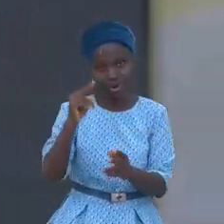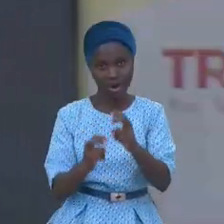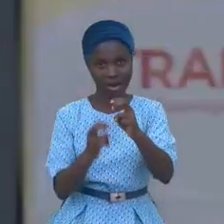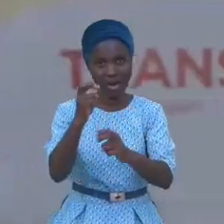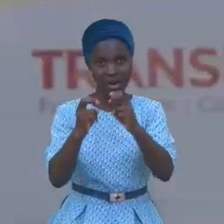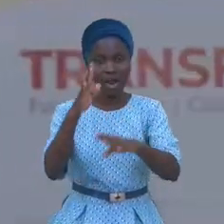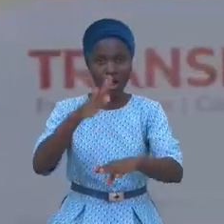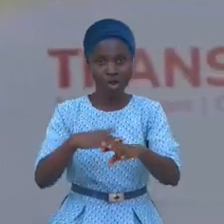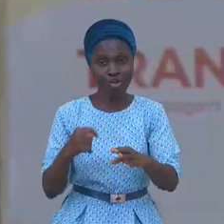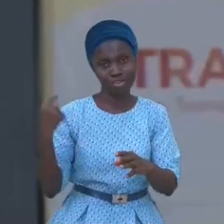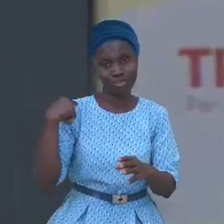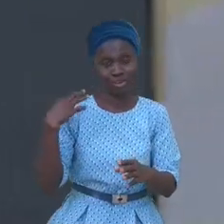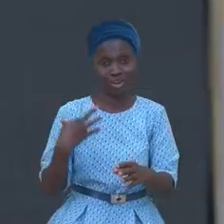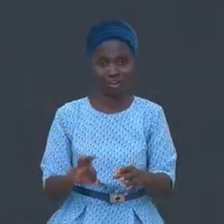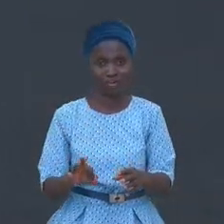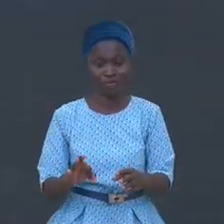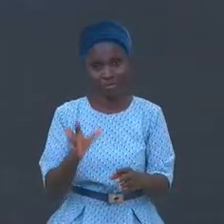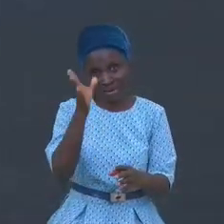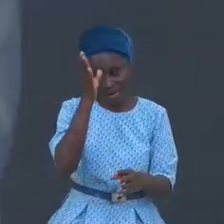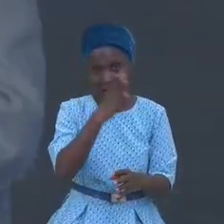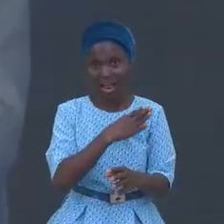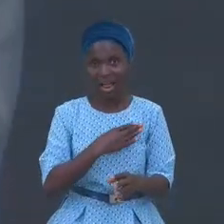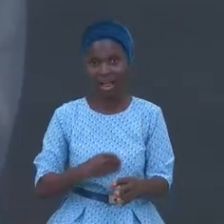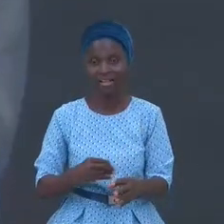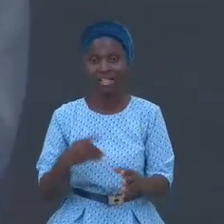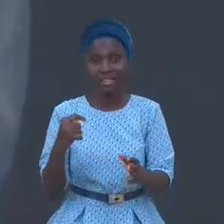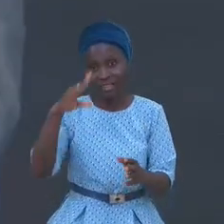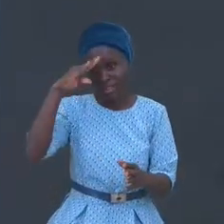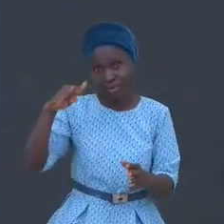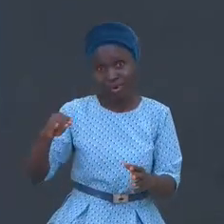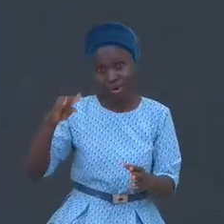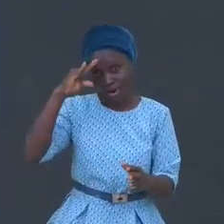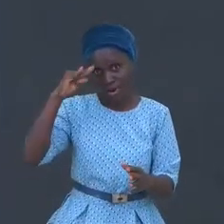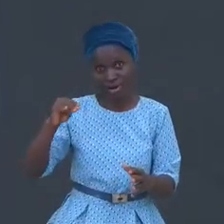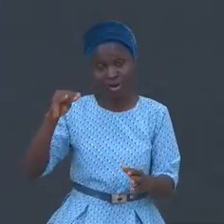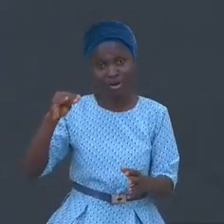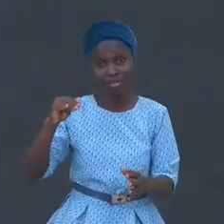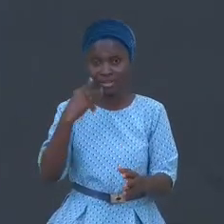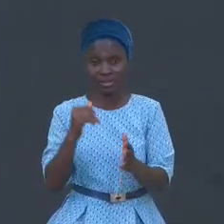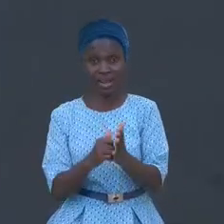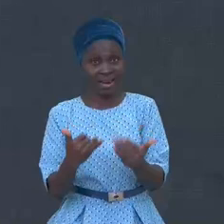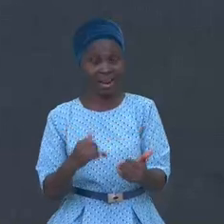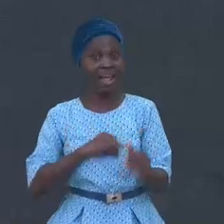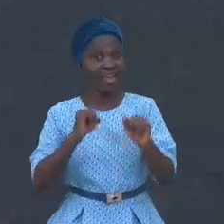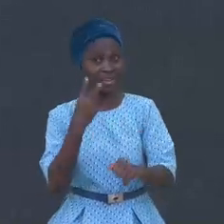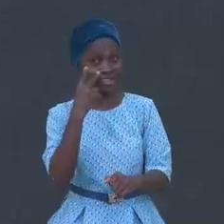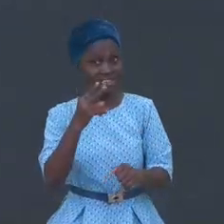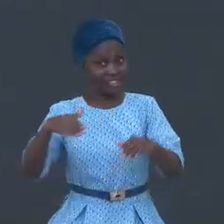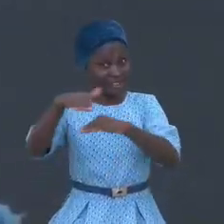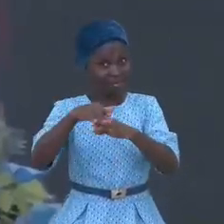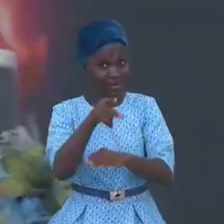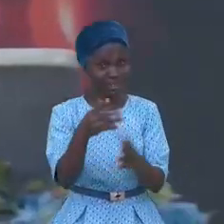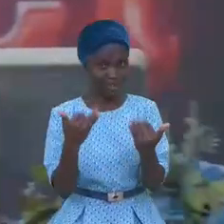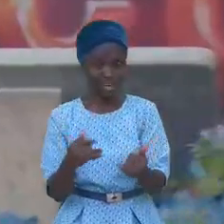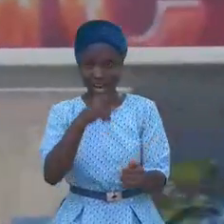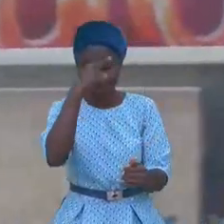son papa. Et l'enfant, le garçon dit, papa, je te vois, je vois plus que toi maintenant